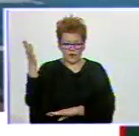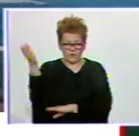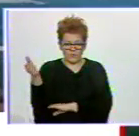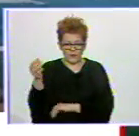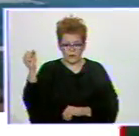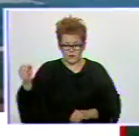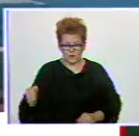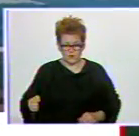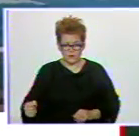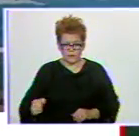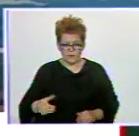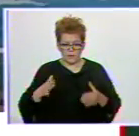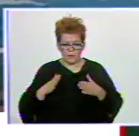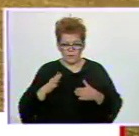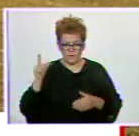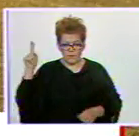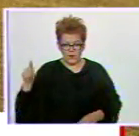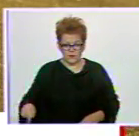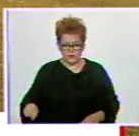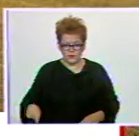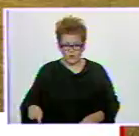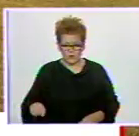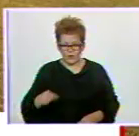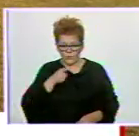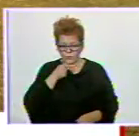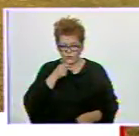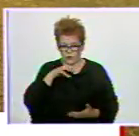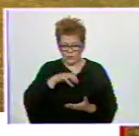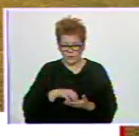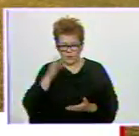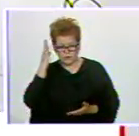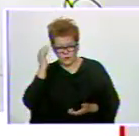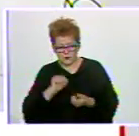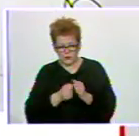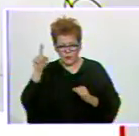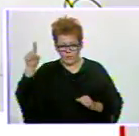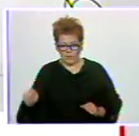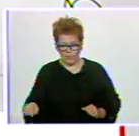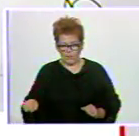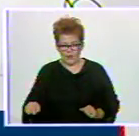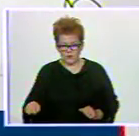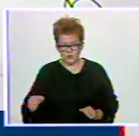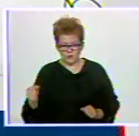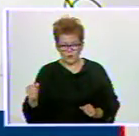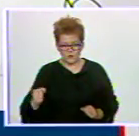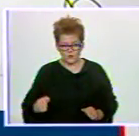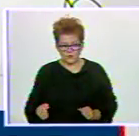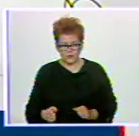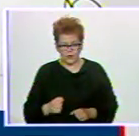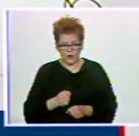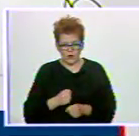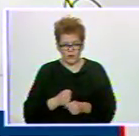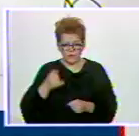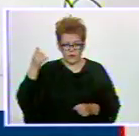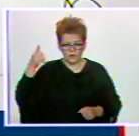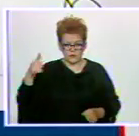de turism, persoanelor care dețin spații de cazare sau turiștilor. Au fost realizate zboruri